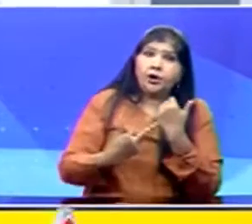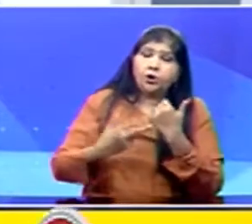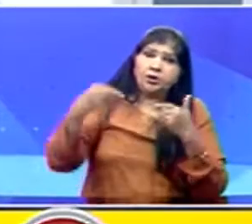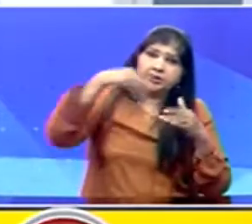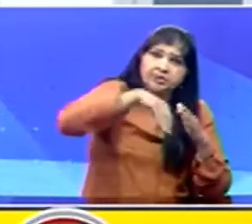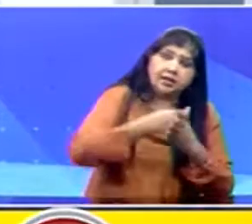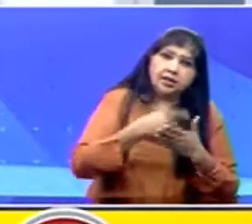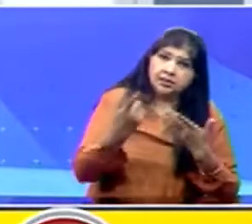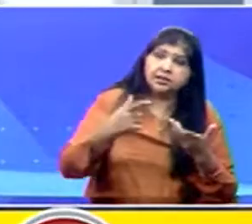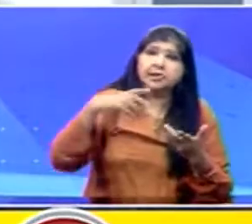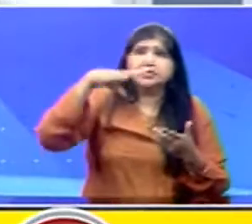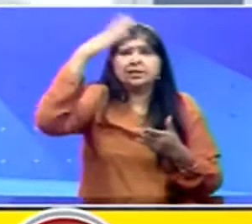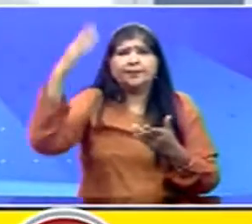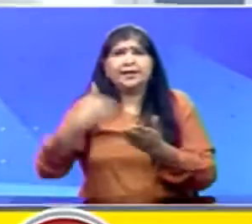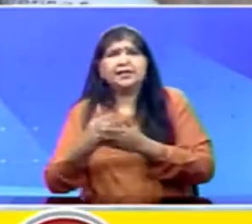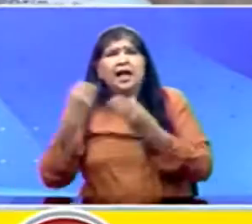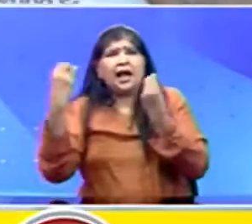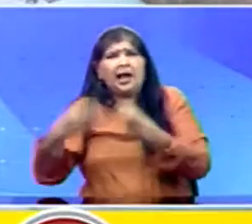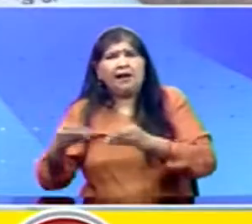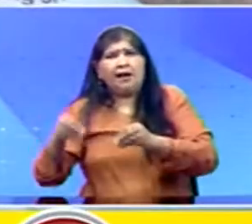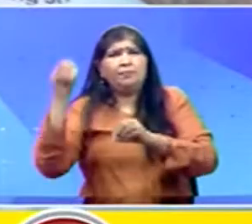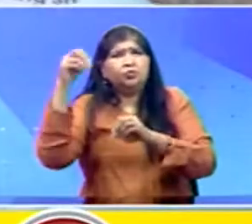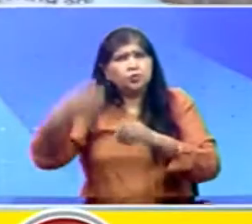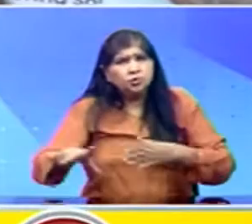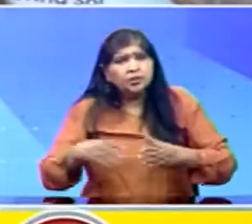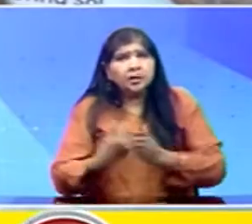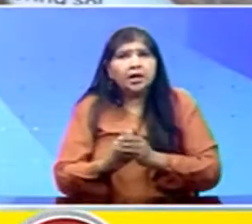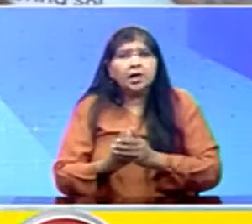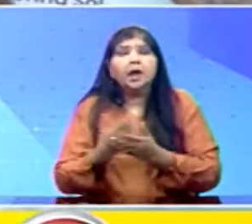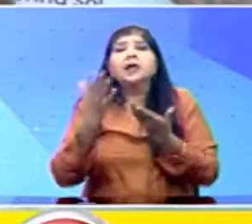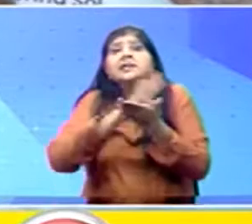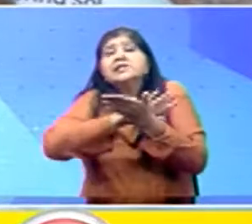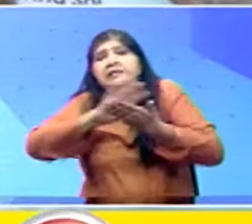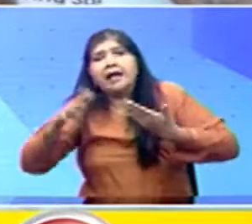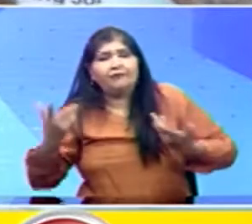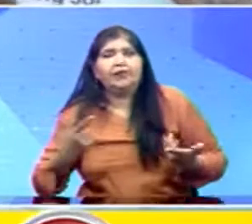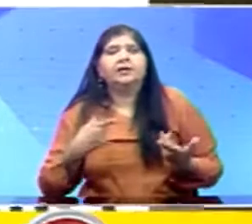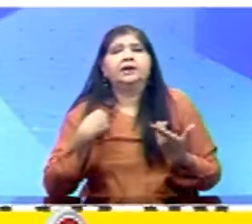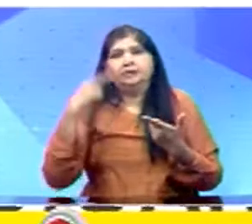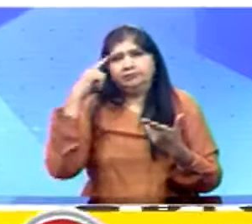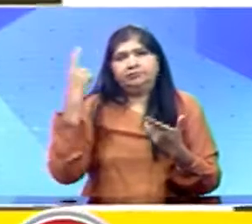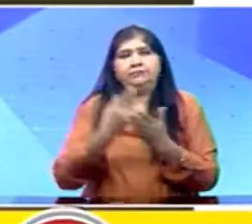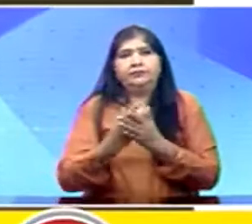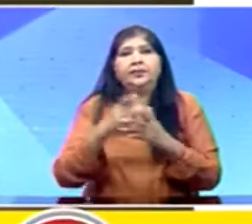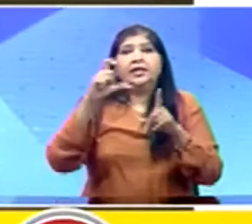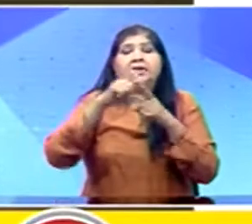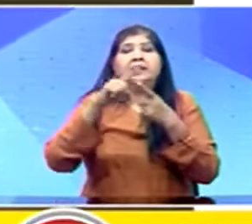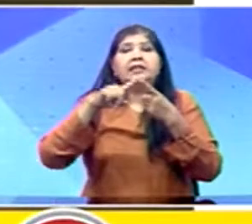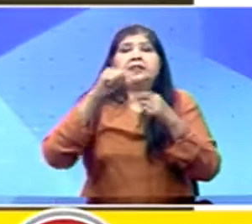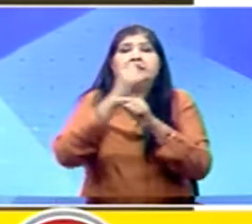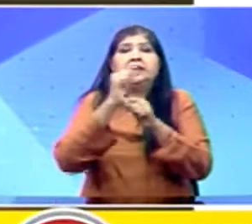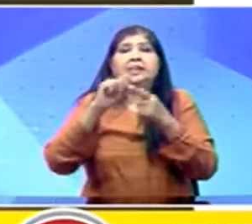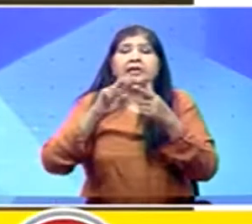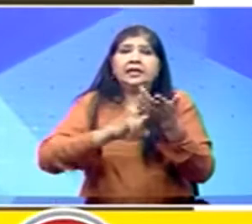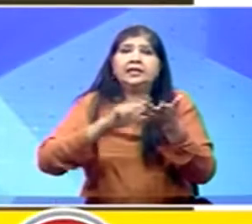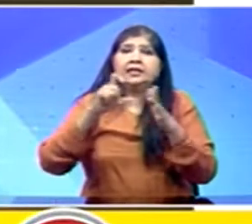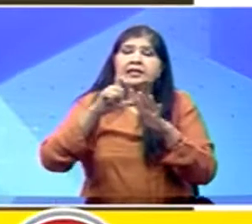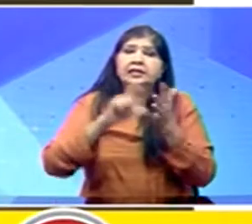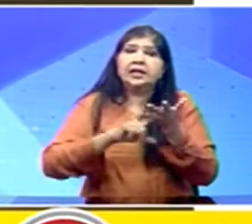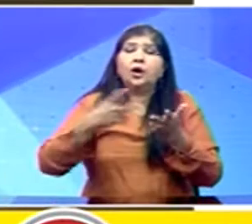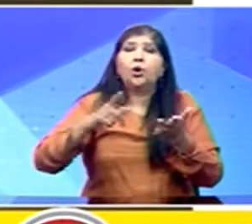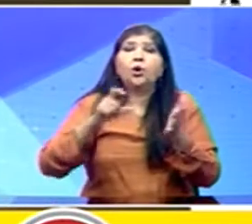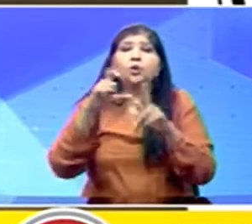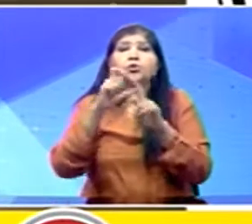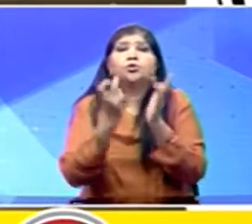जिसे स्पेस के कच्चरे का समाधान निकाला जा सके दिगन तरा और दूप स्पेस